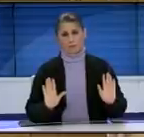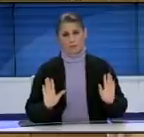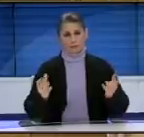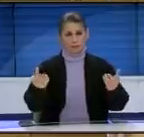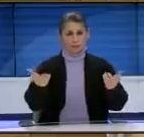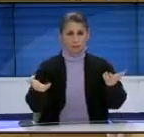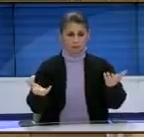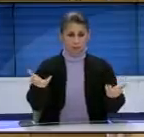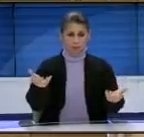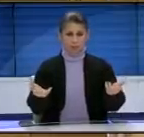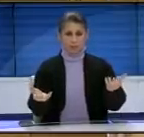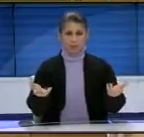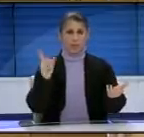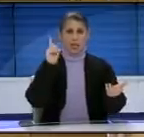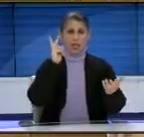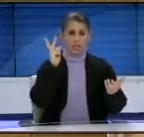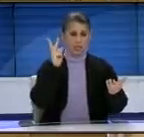Μεταξύ δύο μπλοκ κρατών,